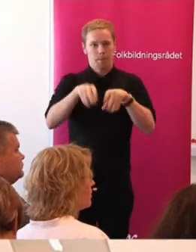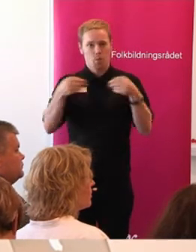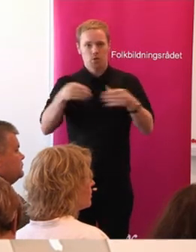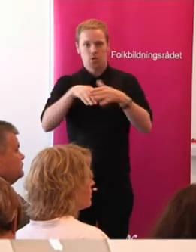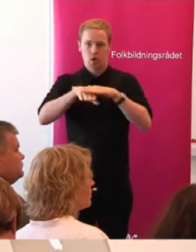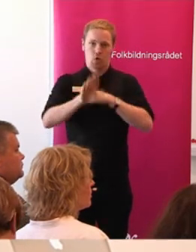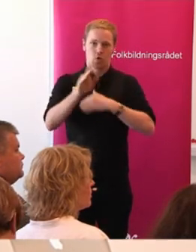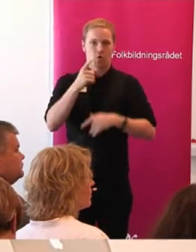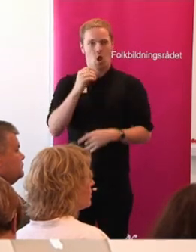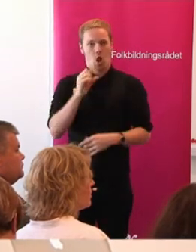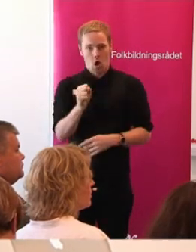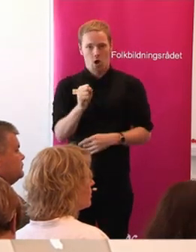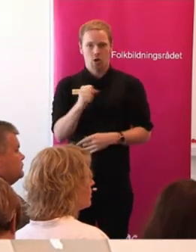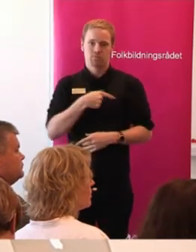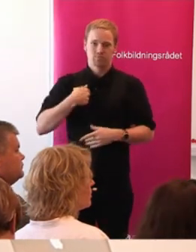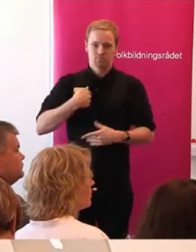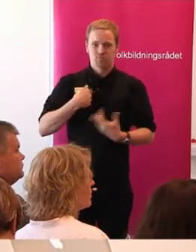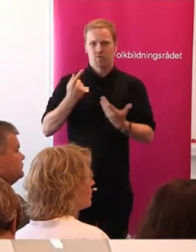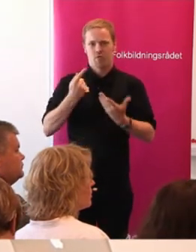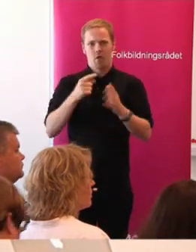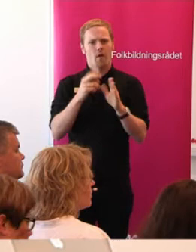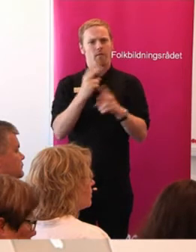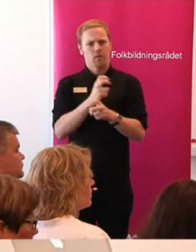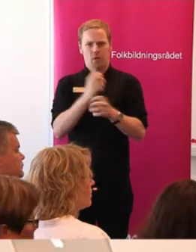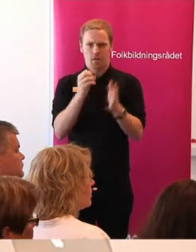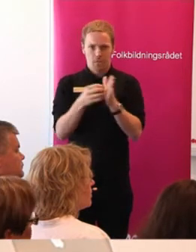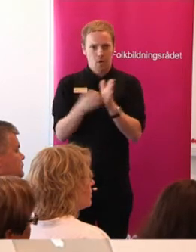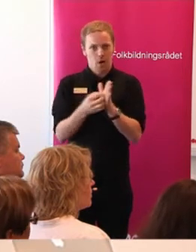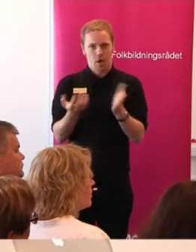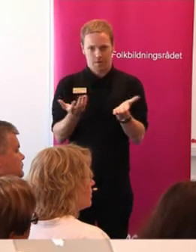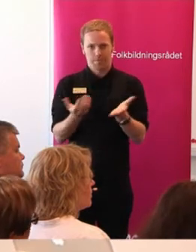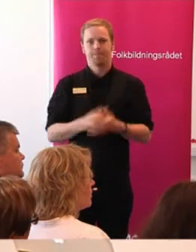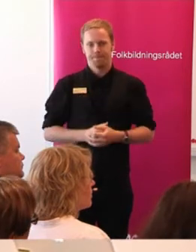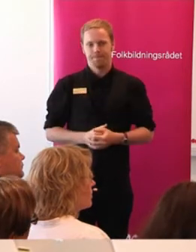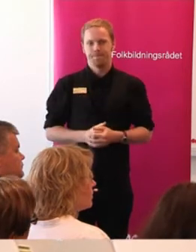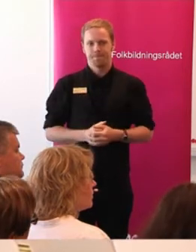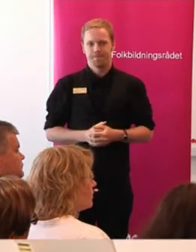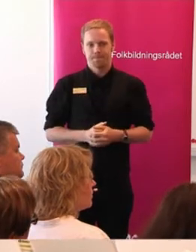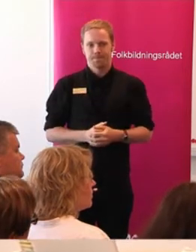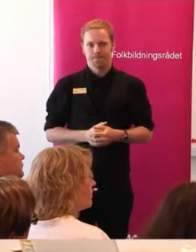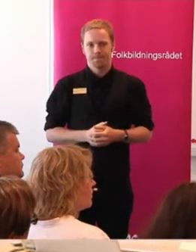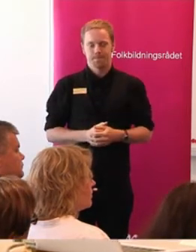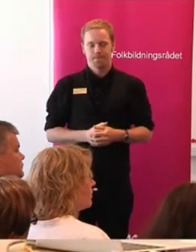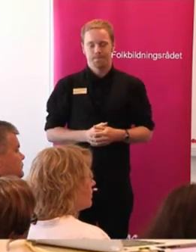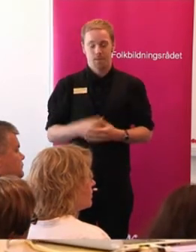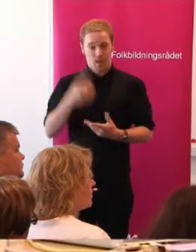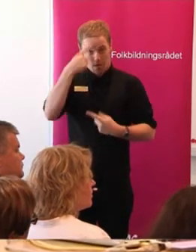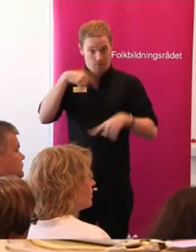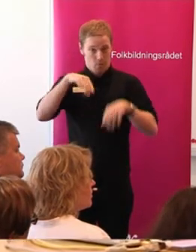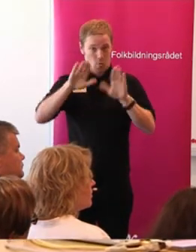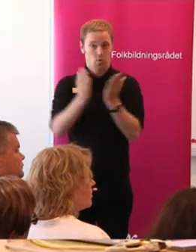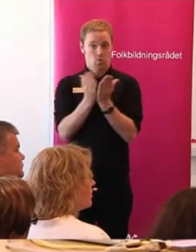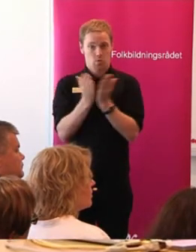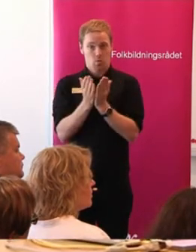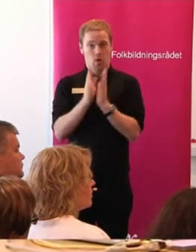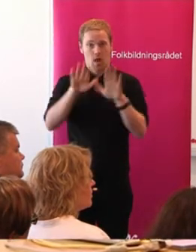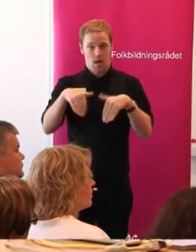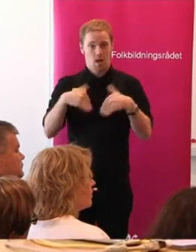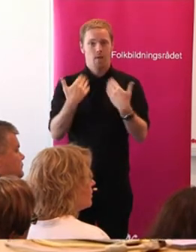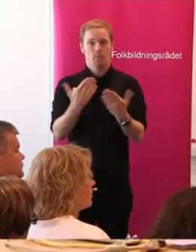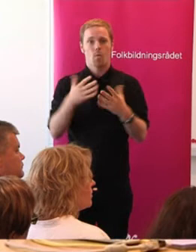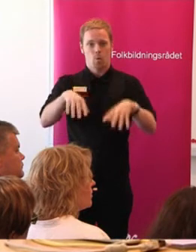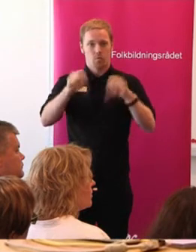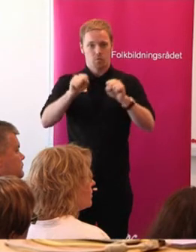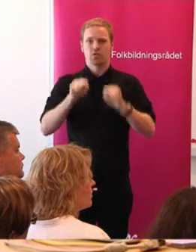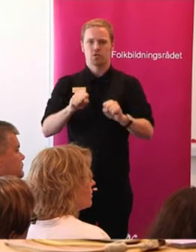att synliggöra detta. Sedan något år tillbaka så har folkhögskolan också fått i uppdrag att genomföra vad